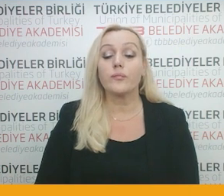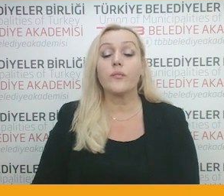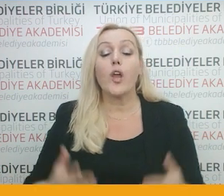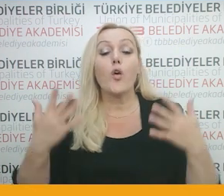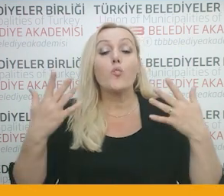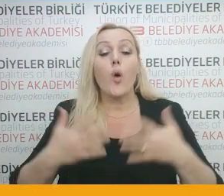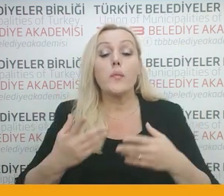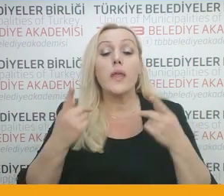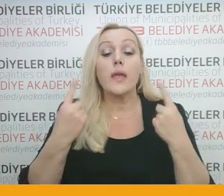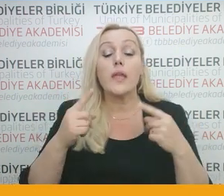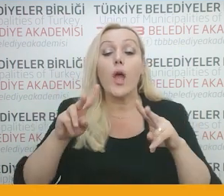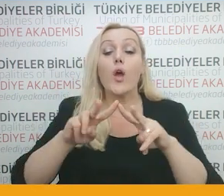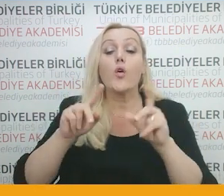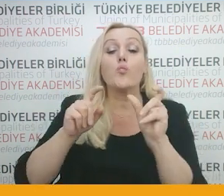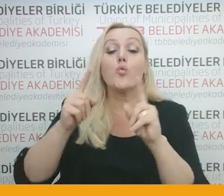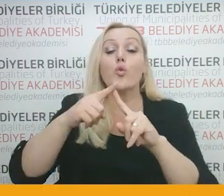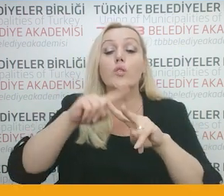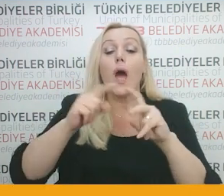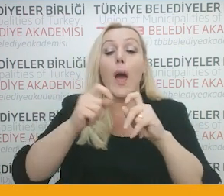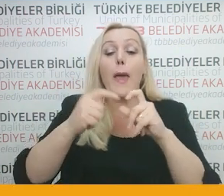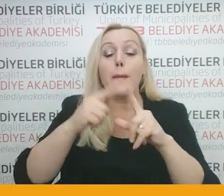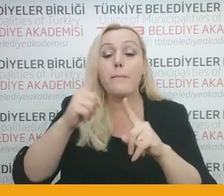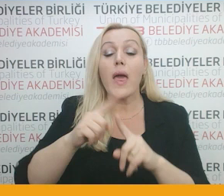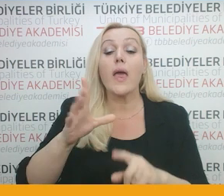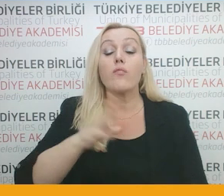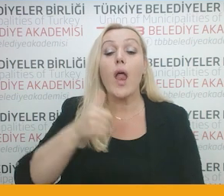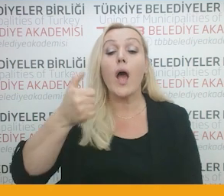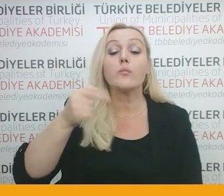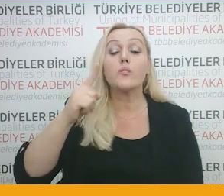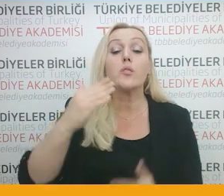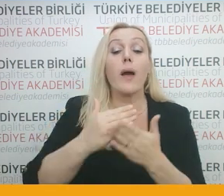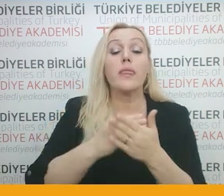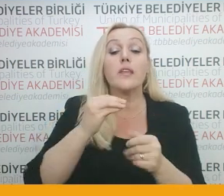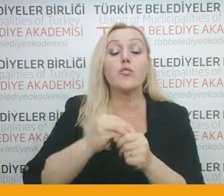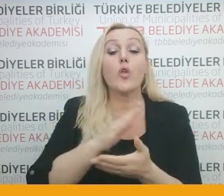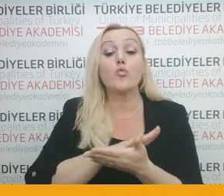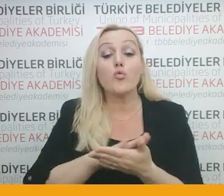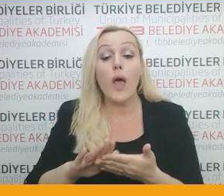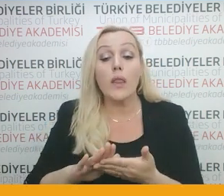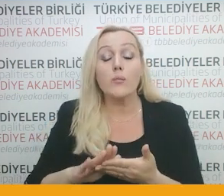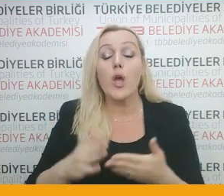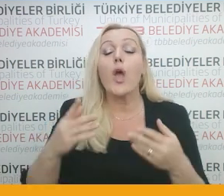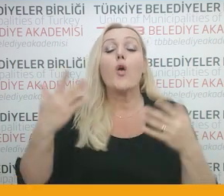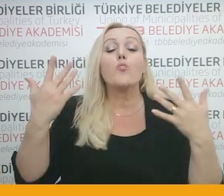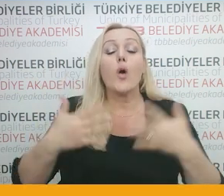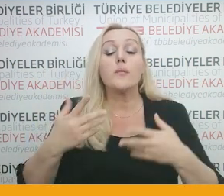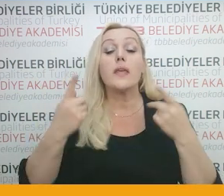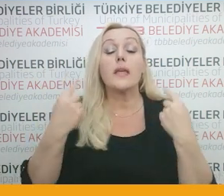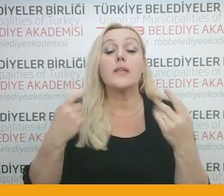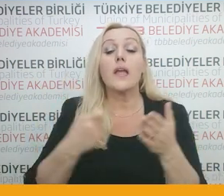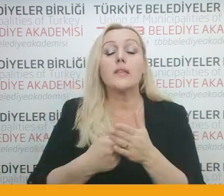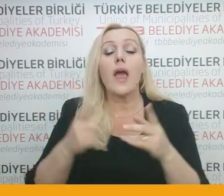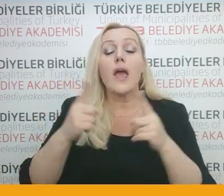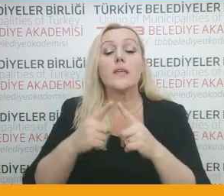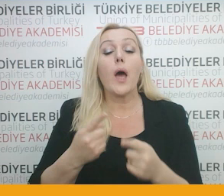Muhasebe etkisinin bir de muhtemeli var arkadaşlar. Yine 61. maddede düzenlenmiş bir durum. Muhasebe etkisi adına ve hesabına